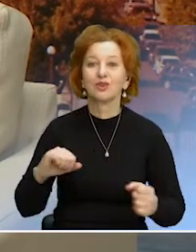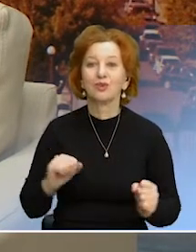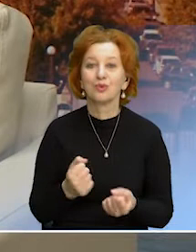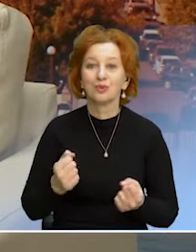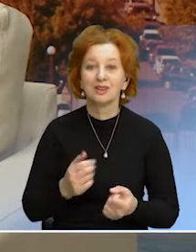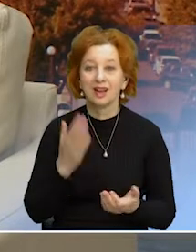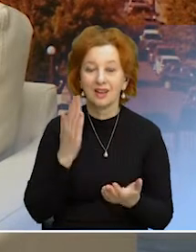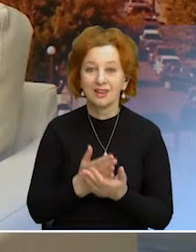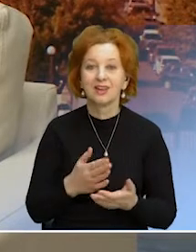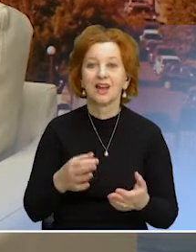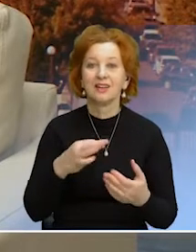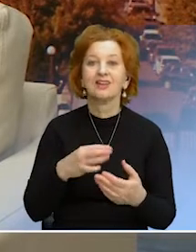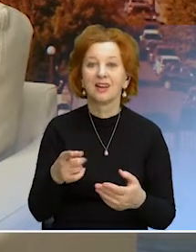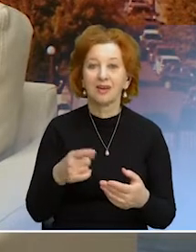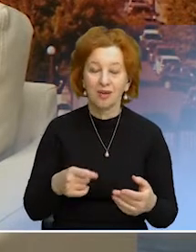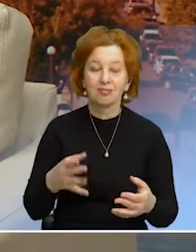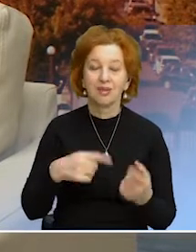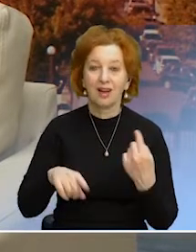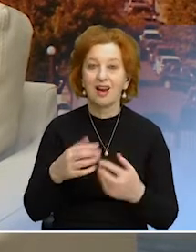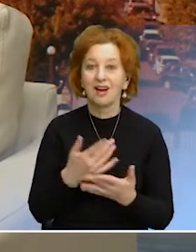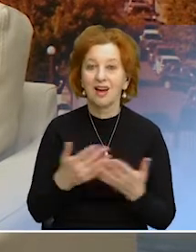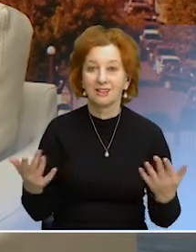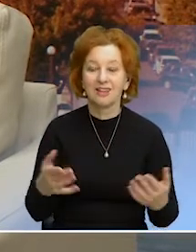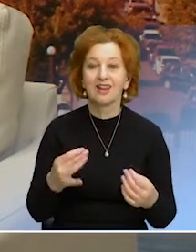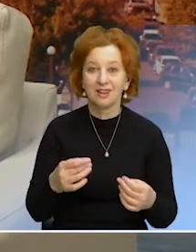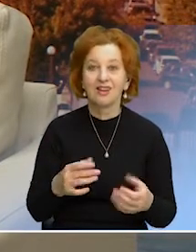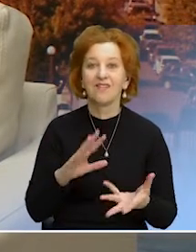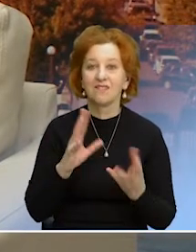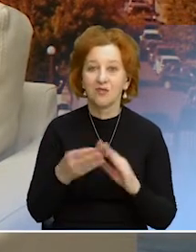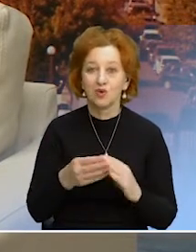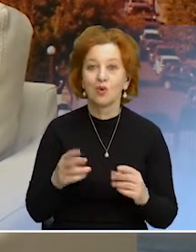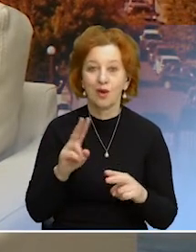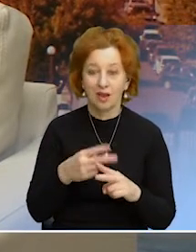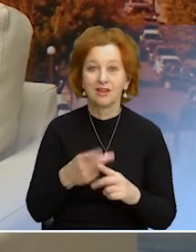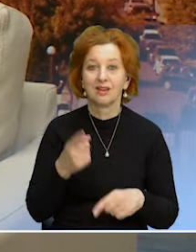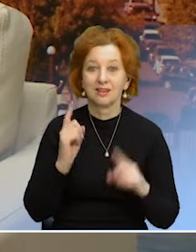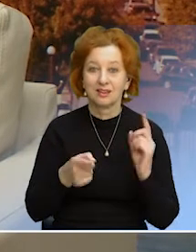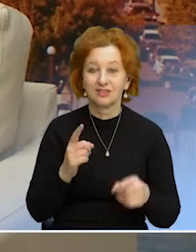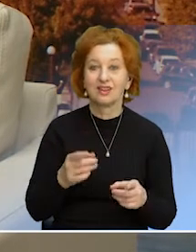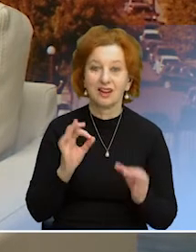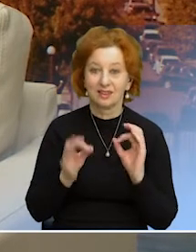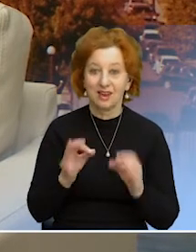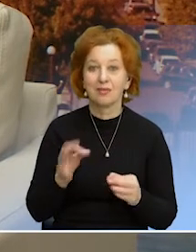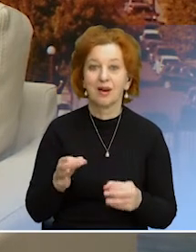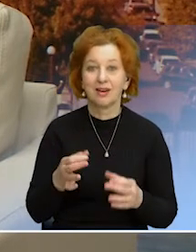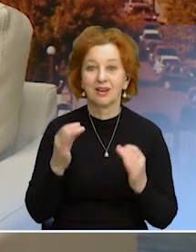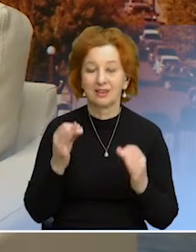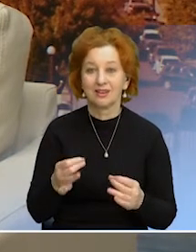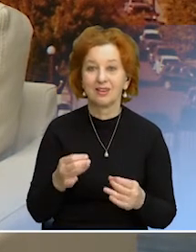у тебя еще нет печального опыта предательства какого-то. Нет, молодость совершенно замечательное время. И